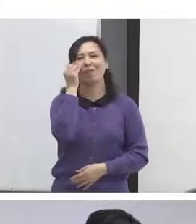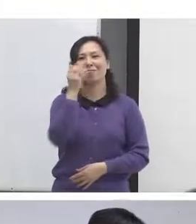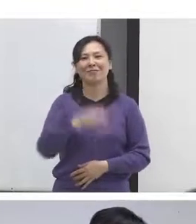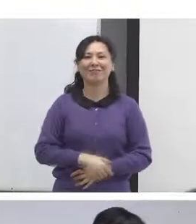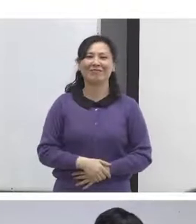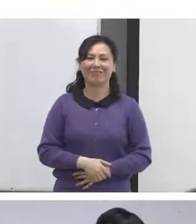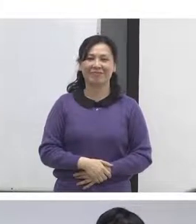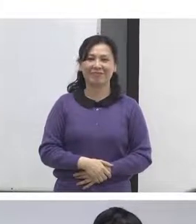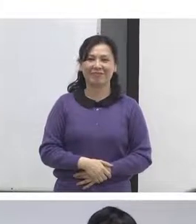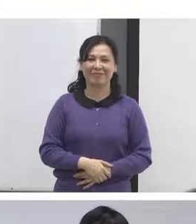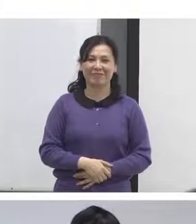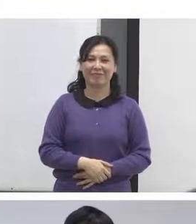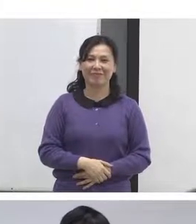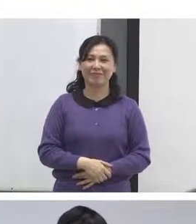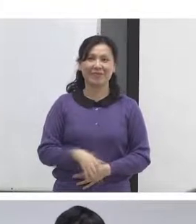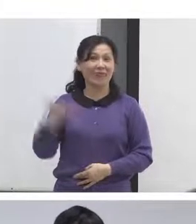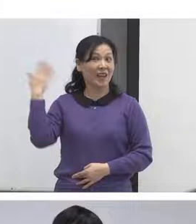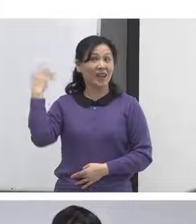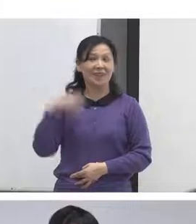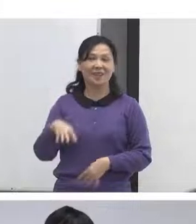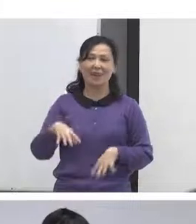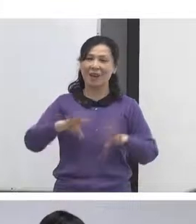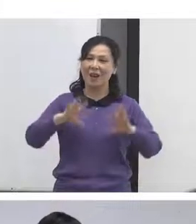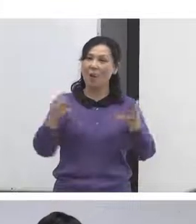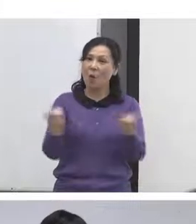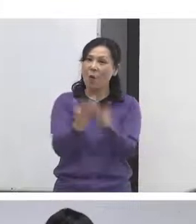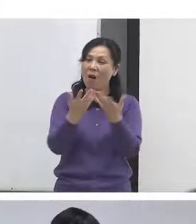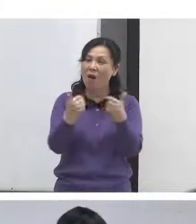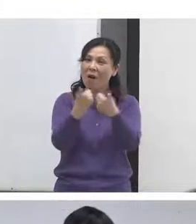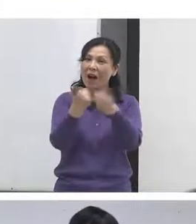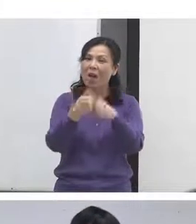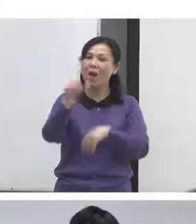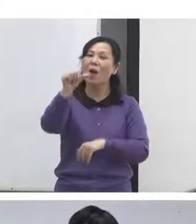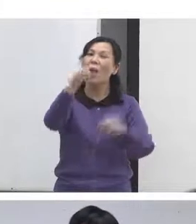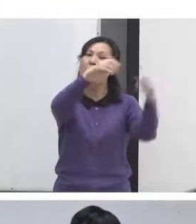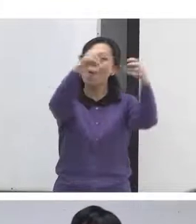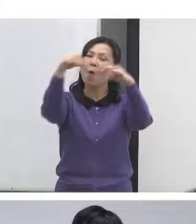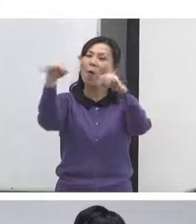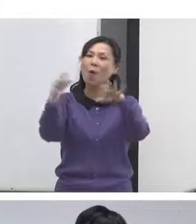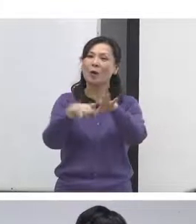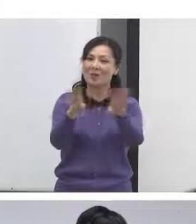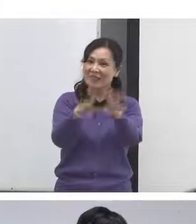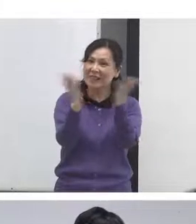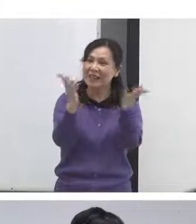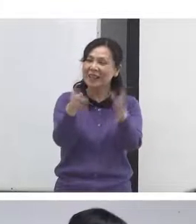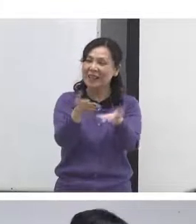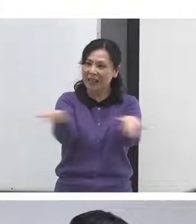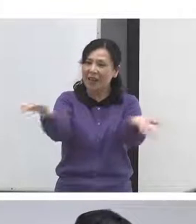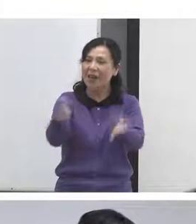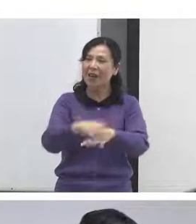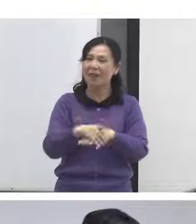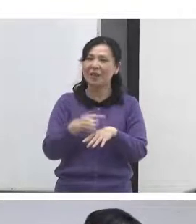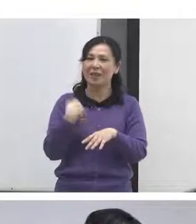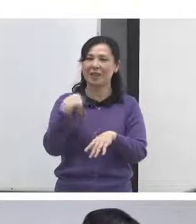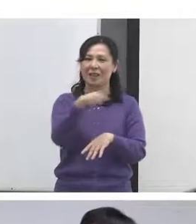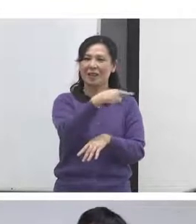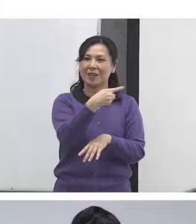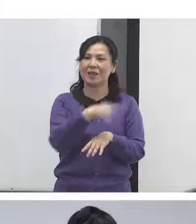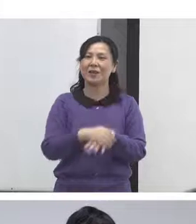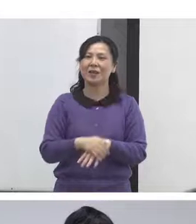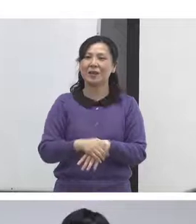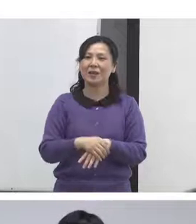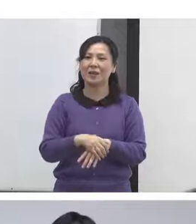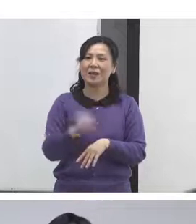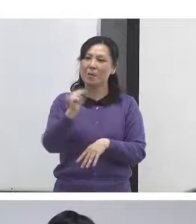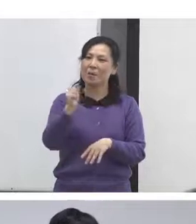然后再来就是最早的时候，国发会要求要五星开放格式，就是三星其实都是要开放。就是要开放格式，所以不能